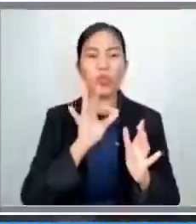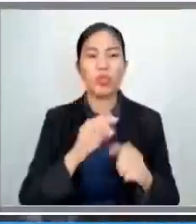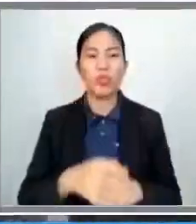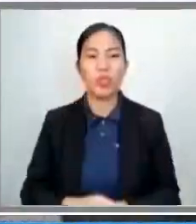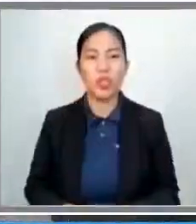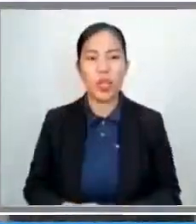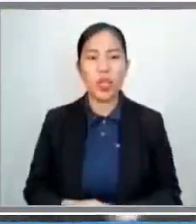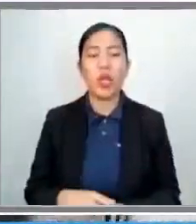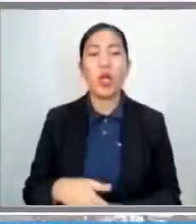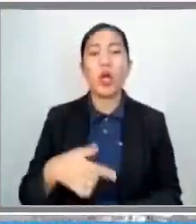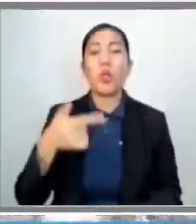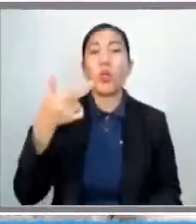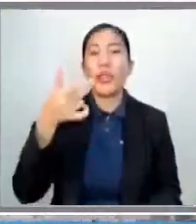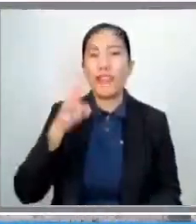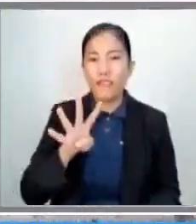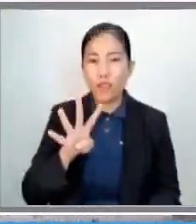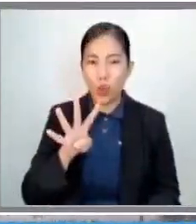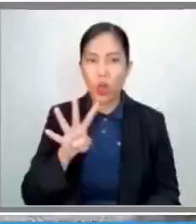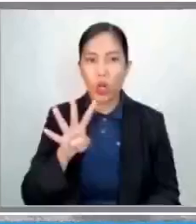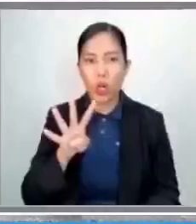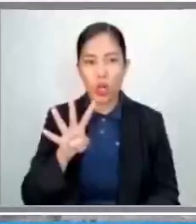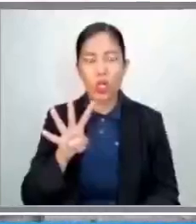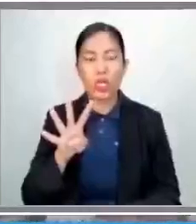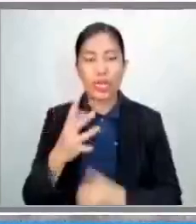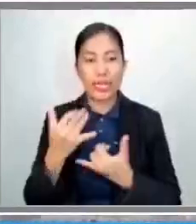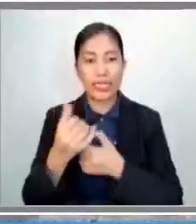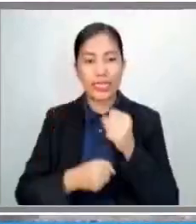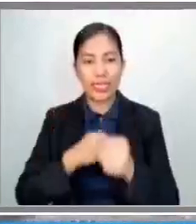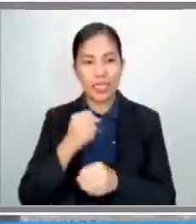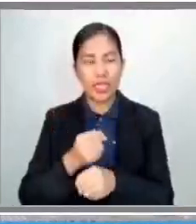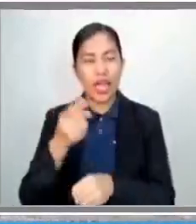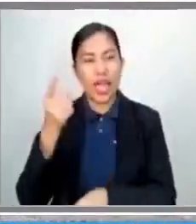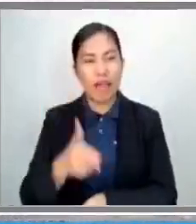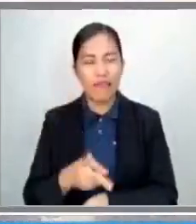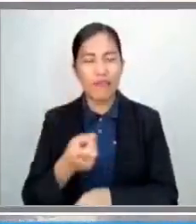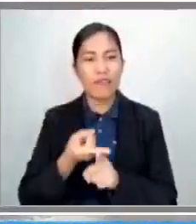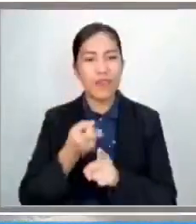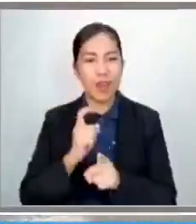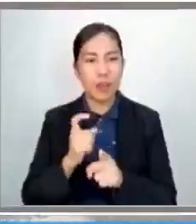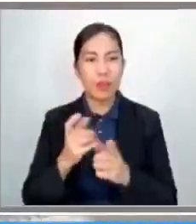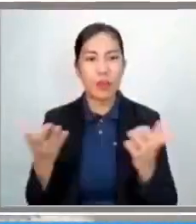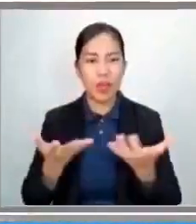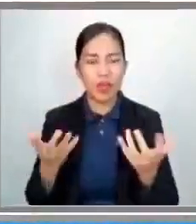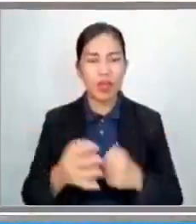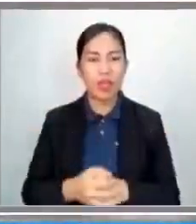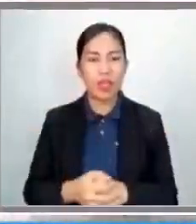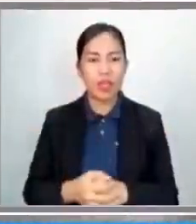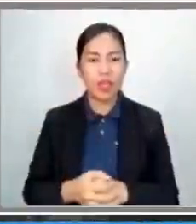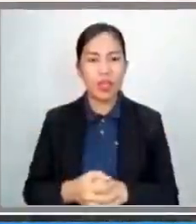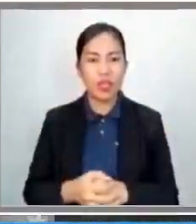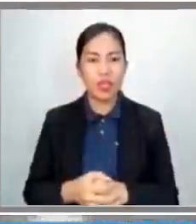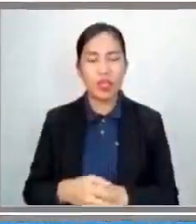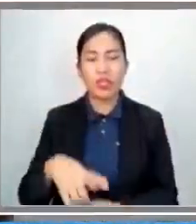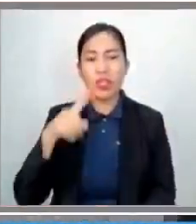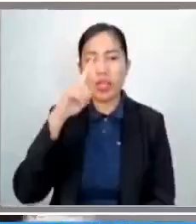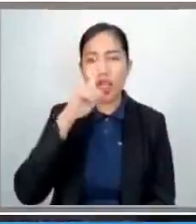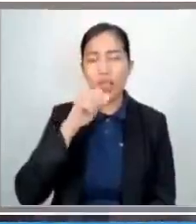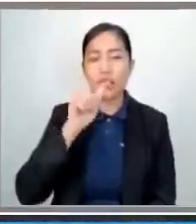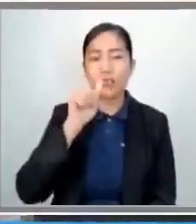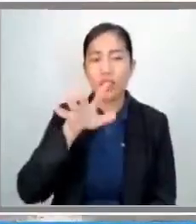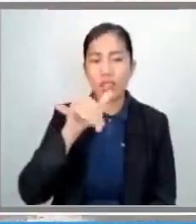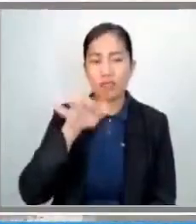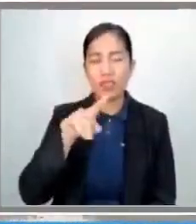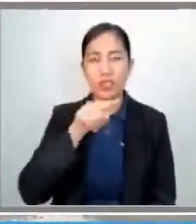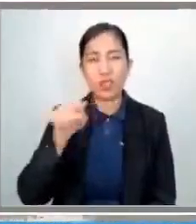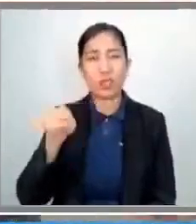ngayong taon halos kalahati pa raw yan gal sa mga L hanggang 24 na taong gulang kulang